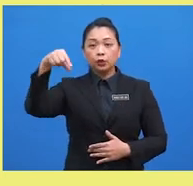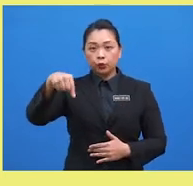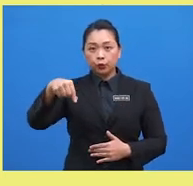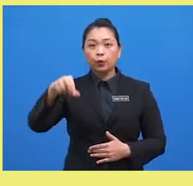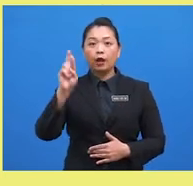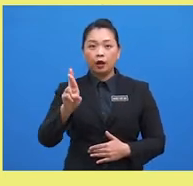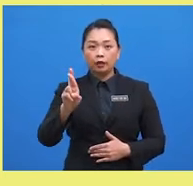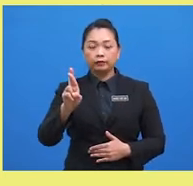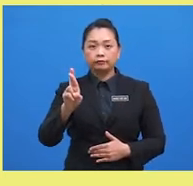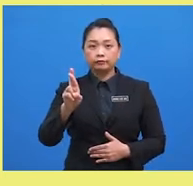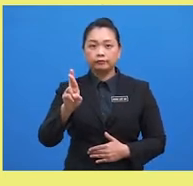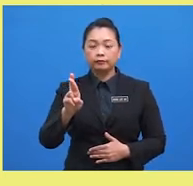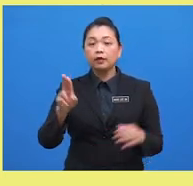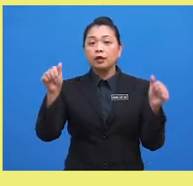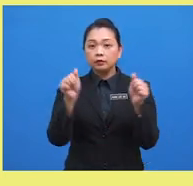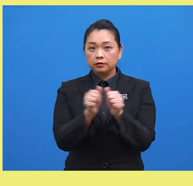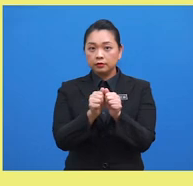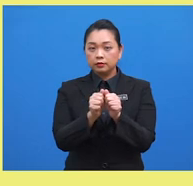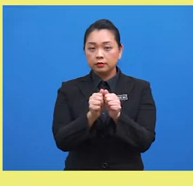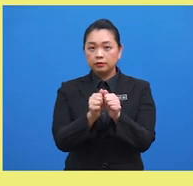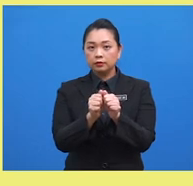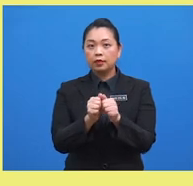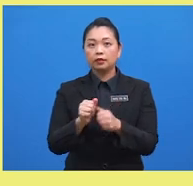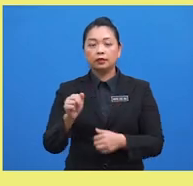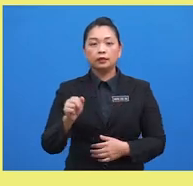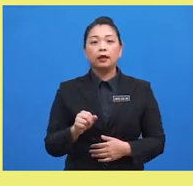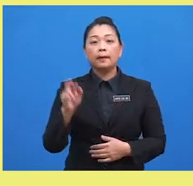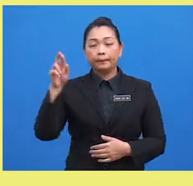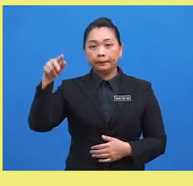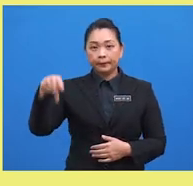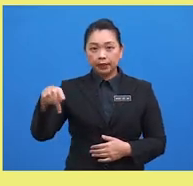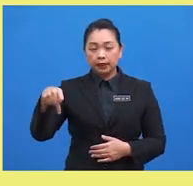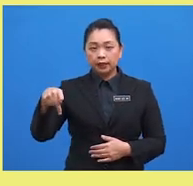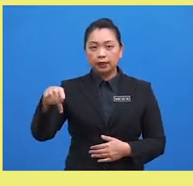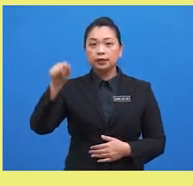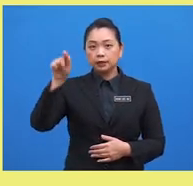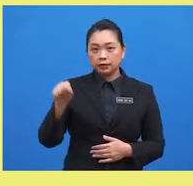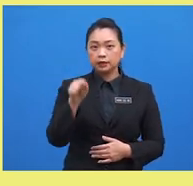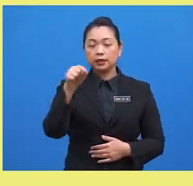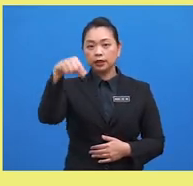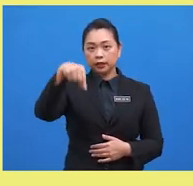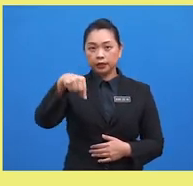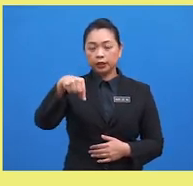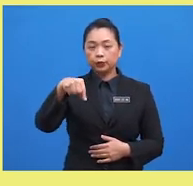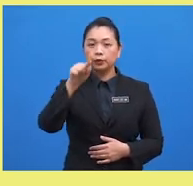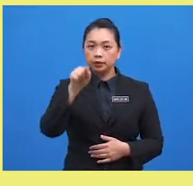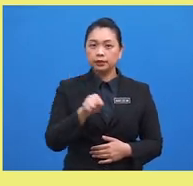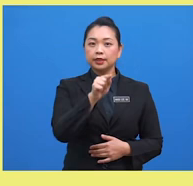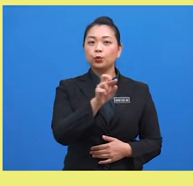dan set R. Dengan keadaan set semester P kesatuan